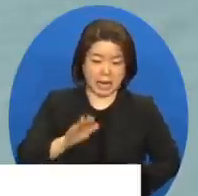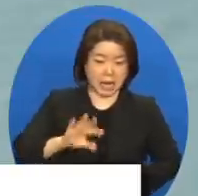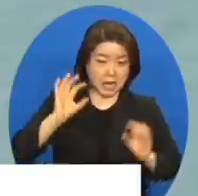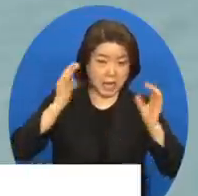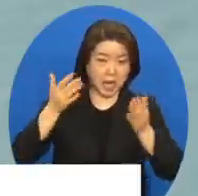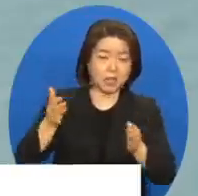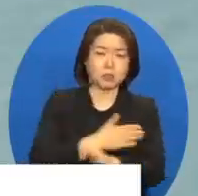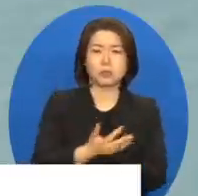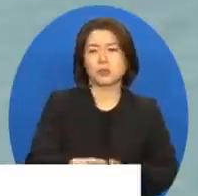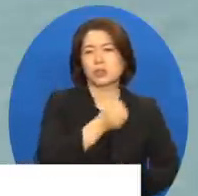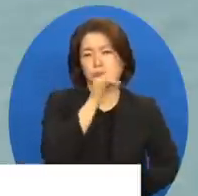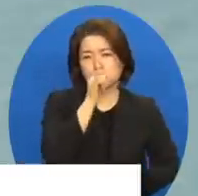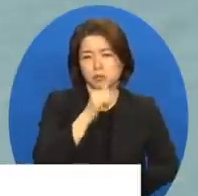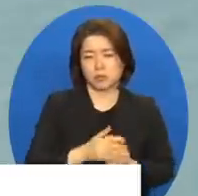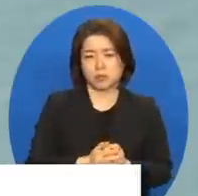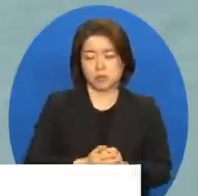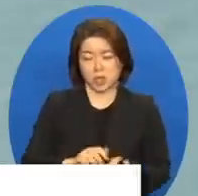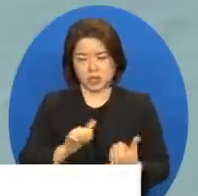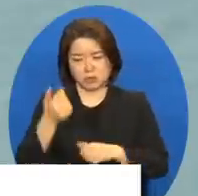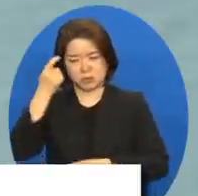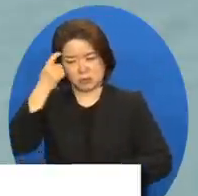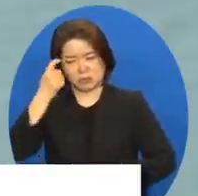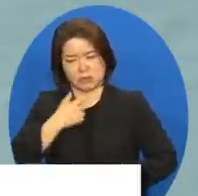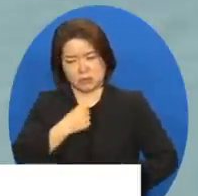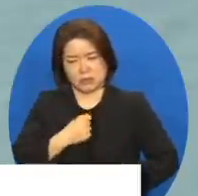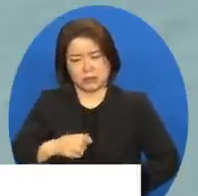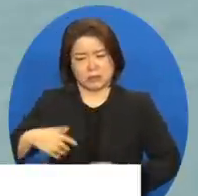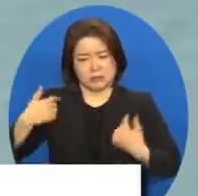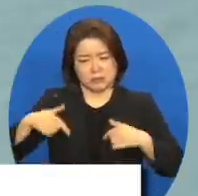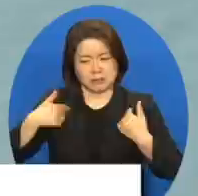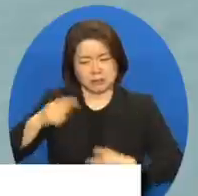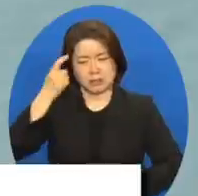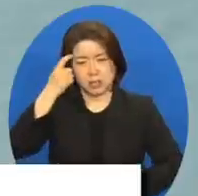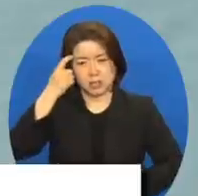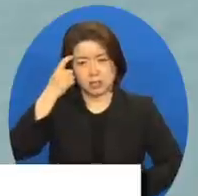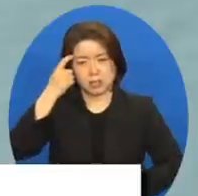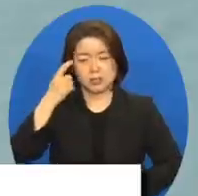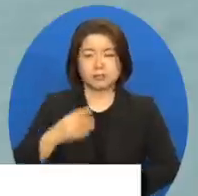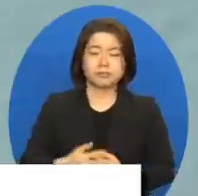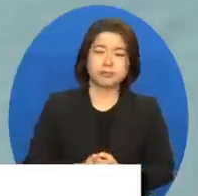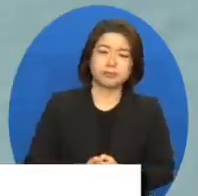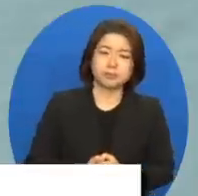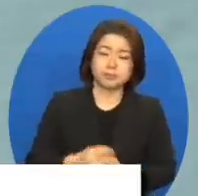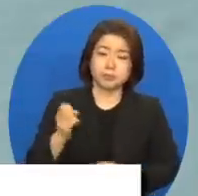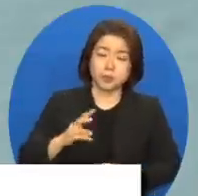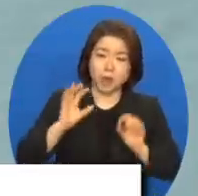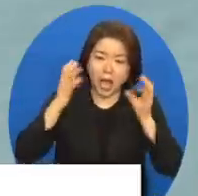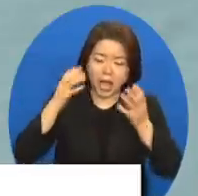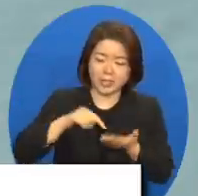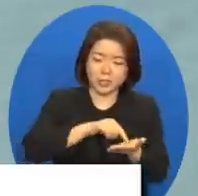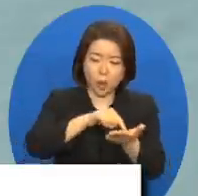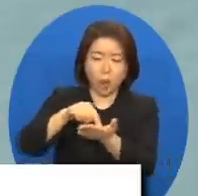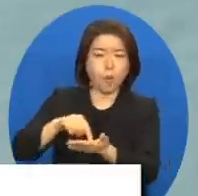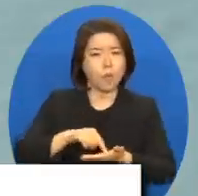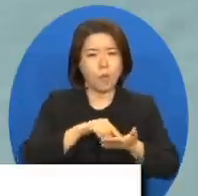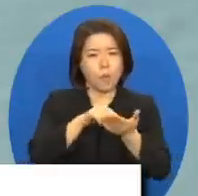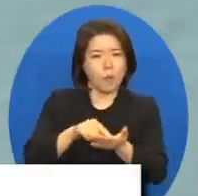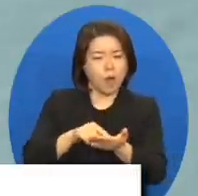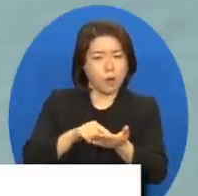있습니다. 죽고 싶은 생각에 늘 시달리고 있습니다. 우리 아이들이 그렇게 외로워하는 줄